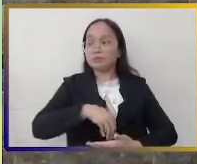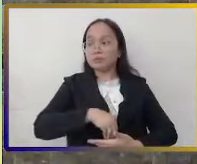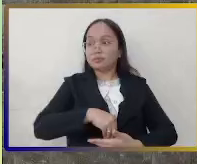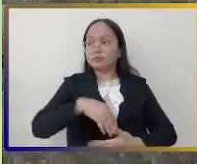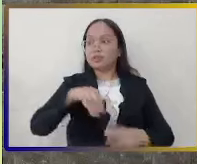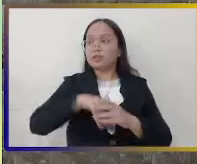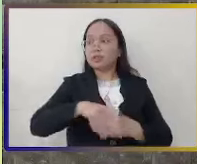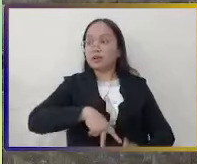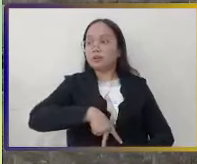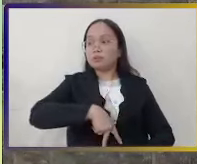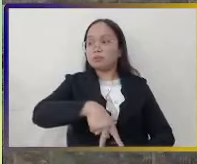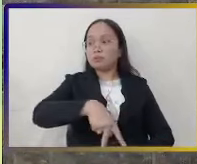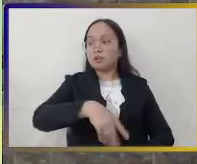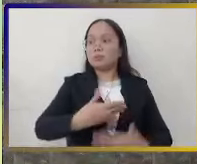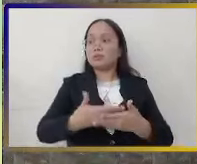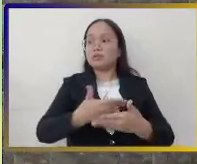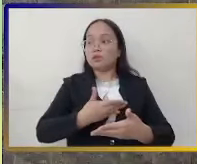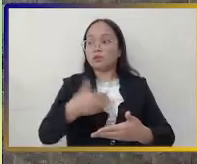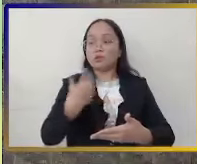womb. You know, sometimes,